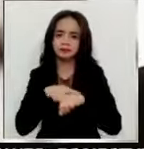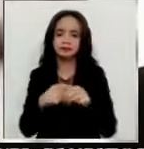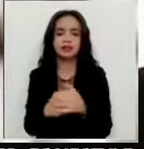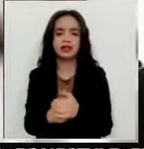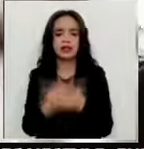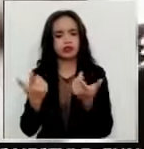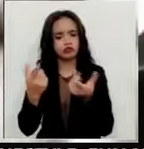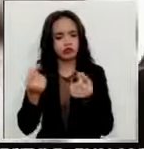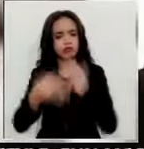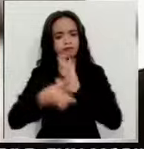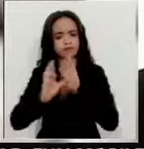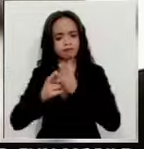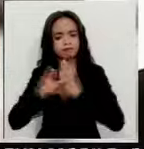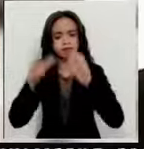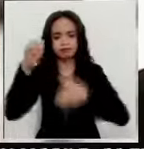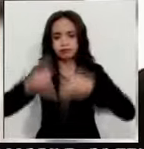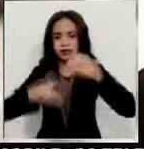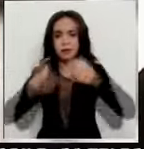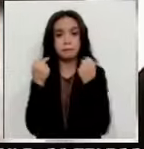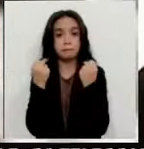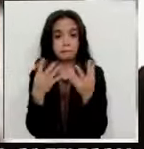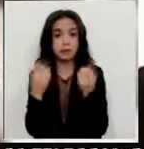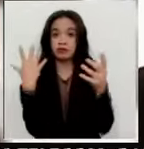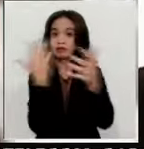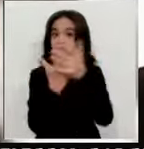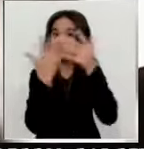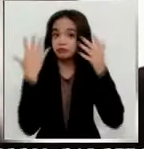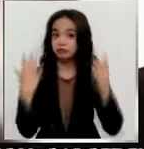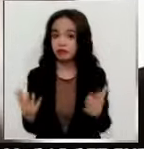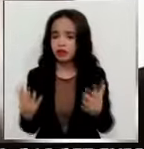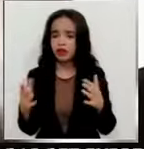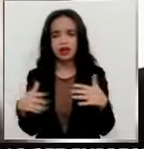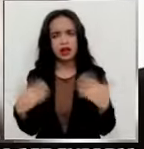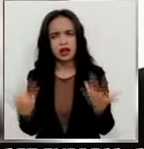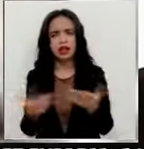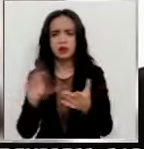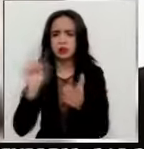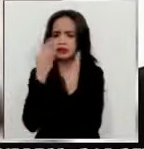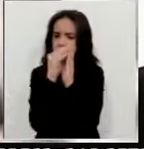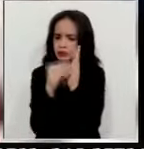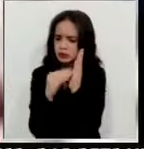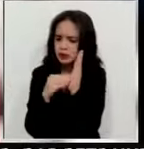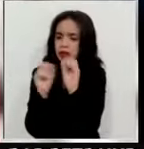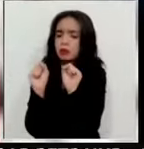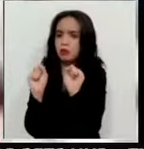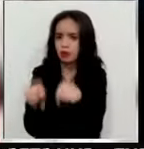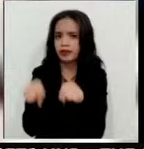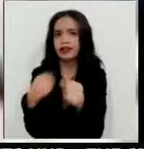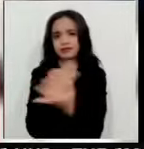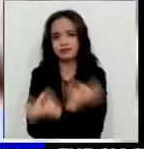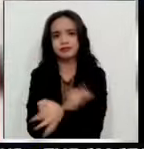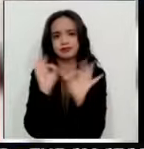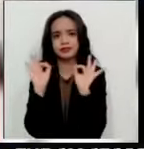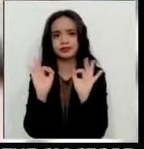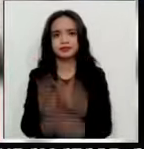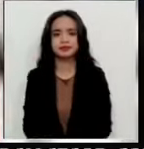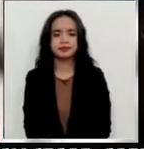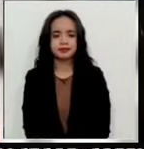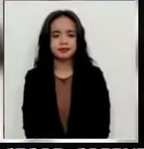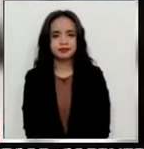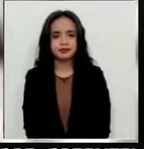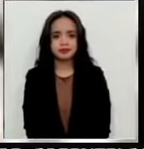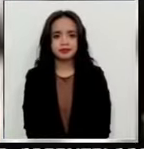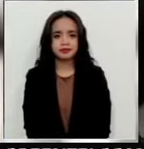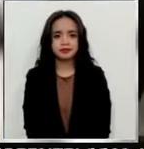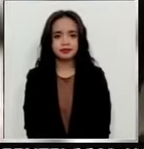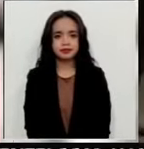tayong nakita na mga PDL po natin na mga records nila na maaari na pong palayain. Para sa GMA Integrated